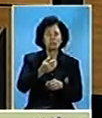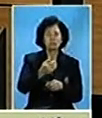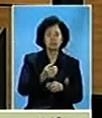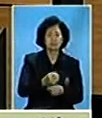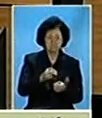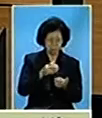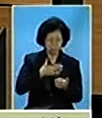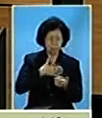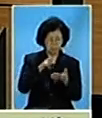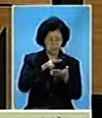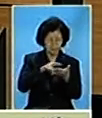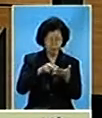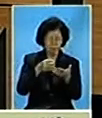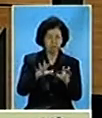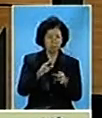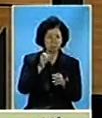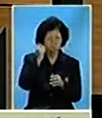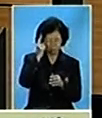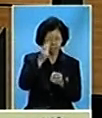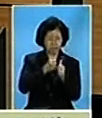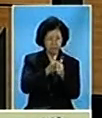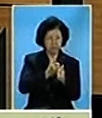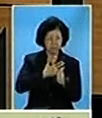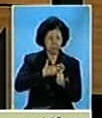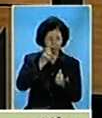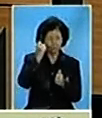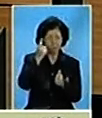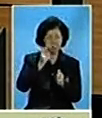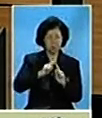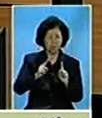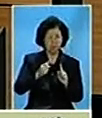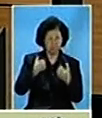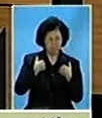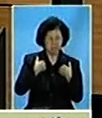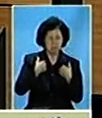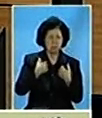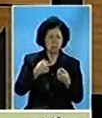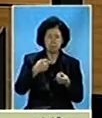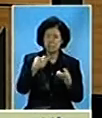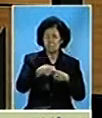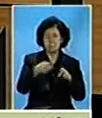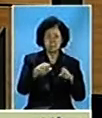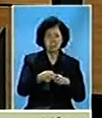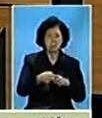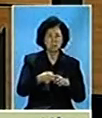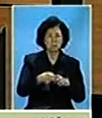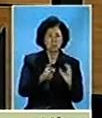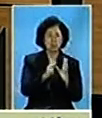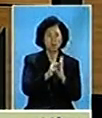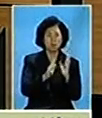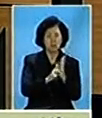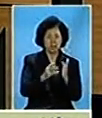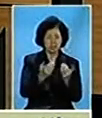แล้วผมก็เข้าใจตามที่ผมเข้าใจแต่สิ่งที่ผมข้องใจอยู่ก็คือว่ากฎหมายฉบับ